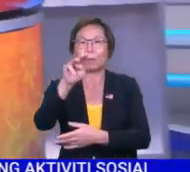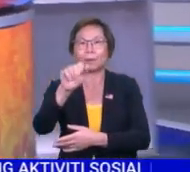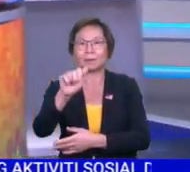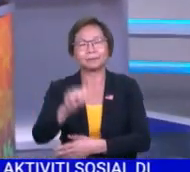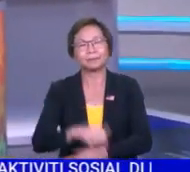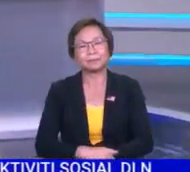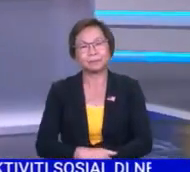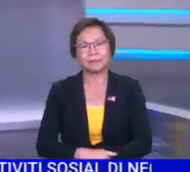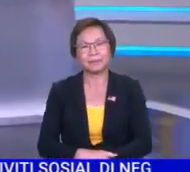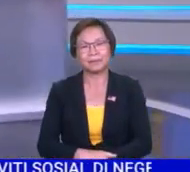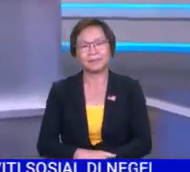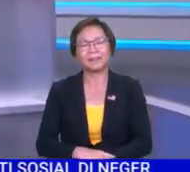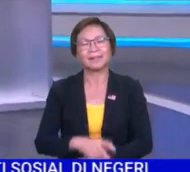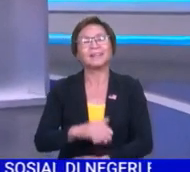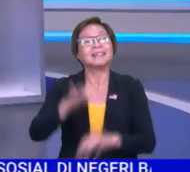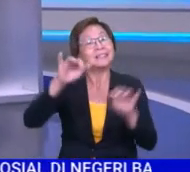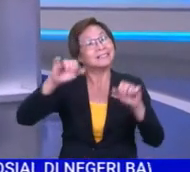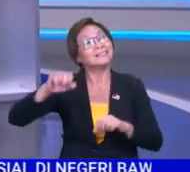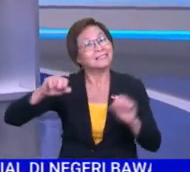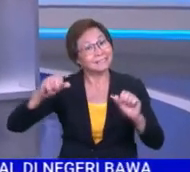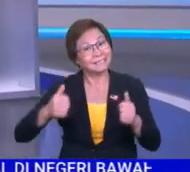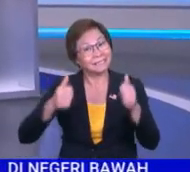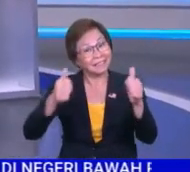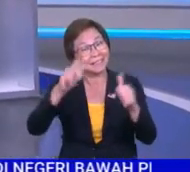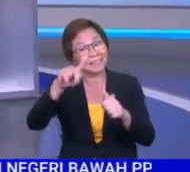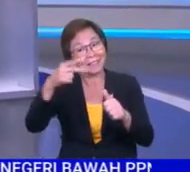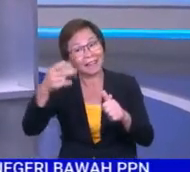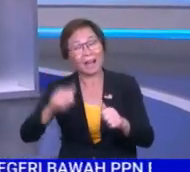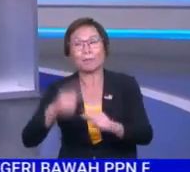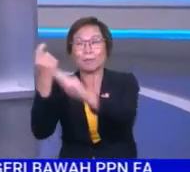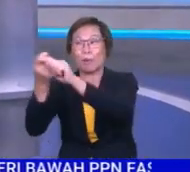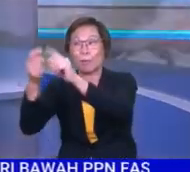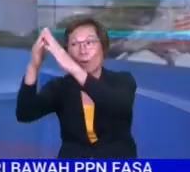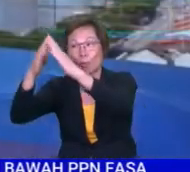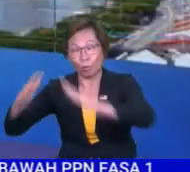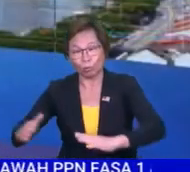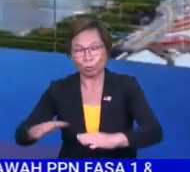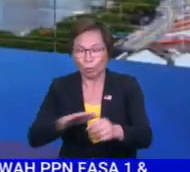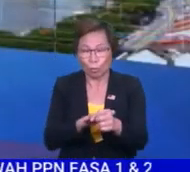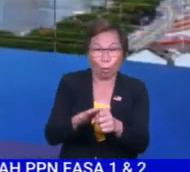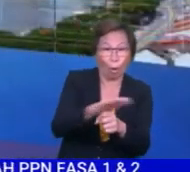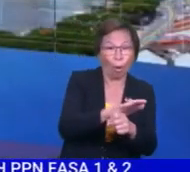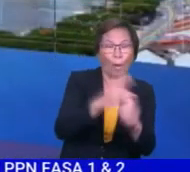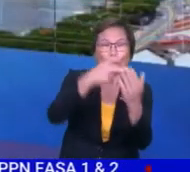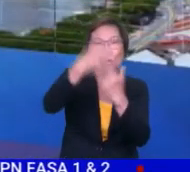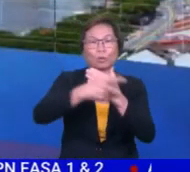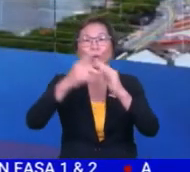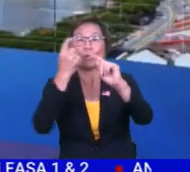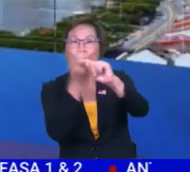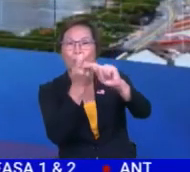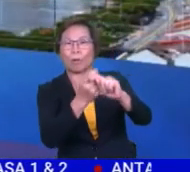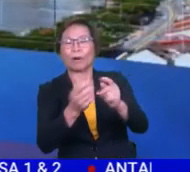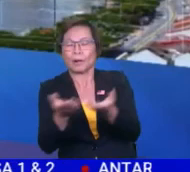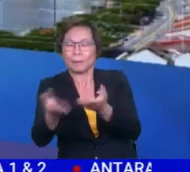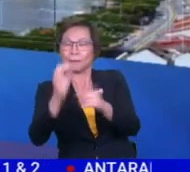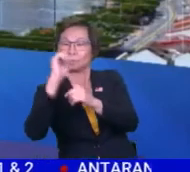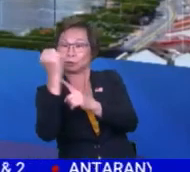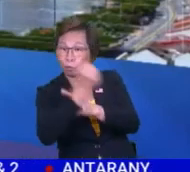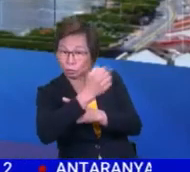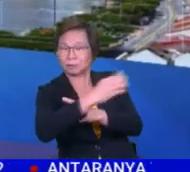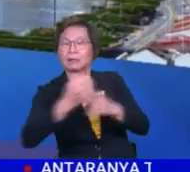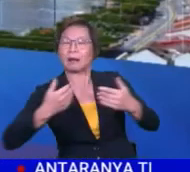you guys cuma kasih pemaju hal tanah di saran untuk melengkapkan Project Perumahan dengan kemudahan primatan sosial